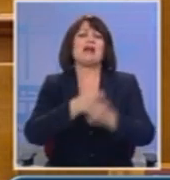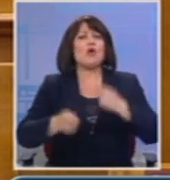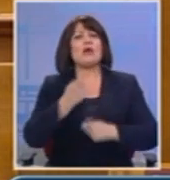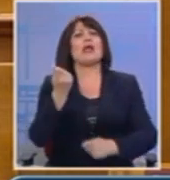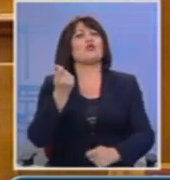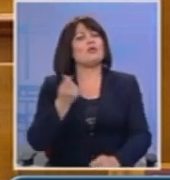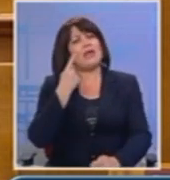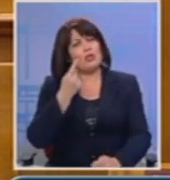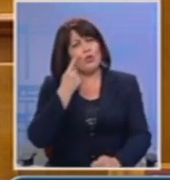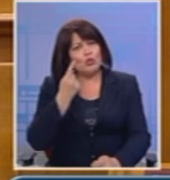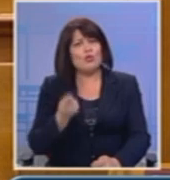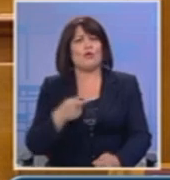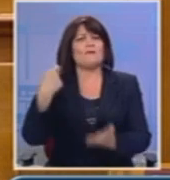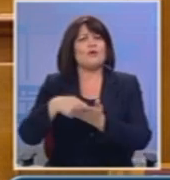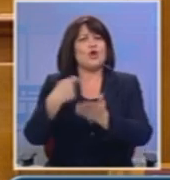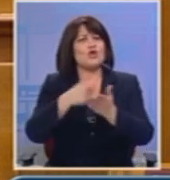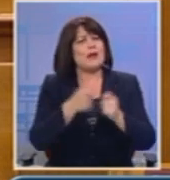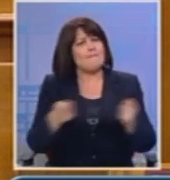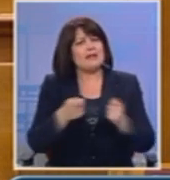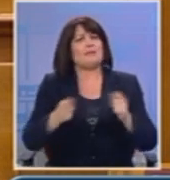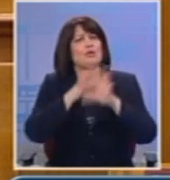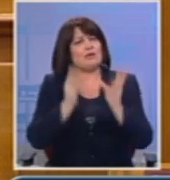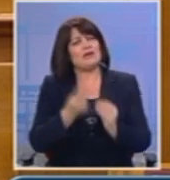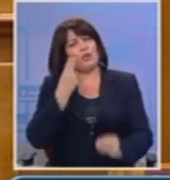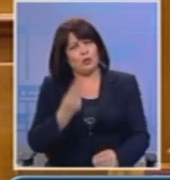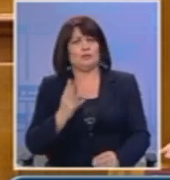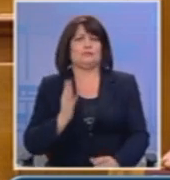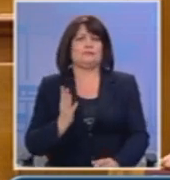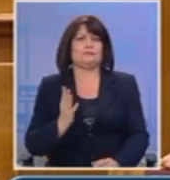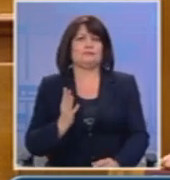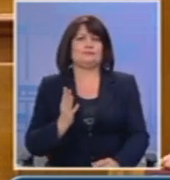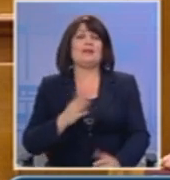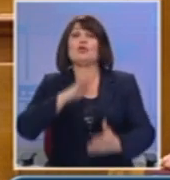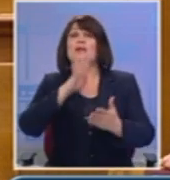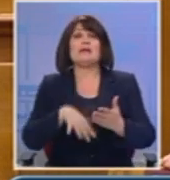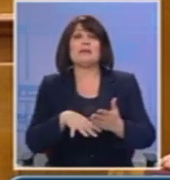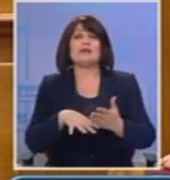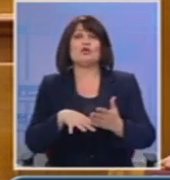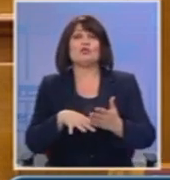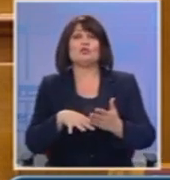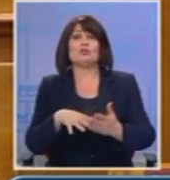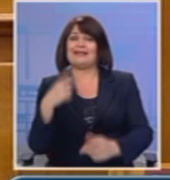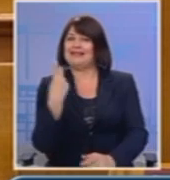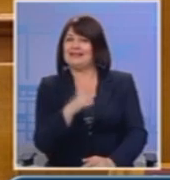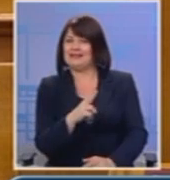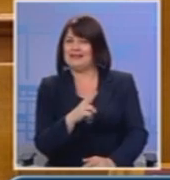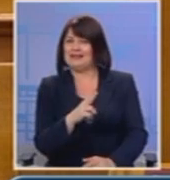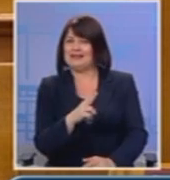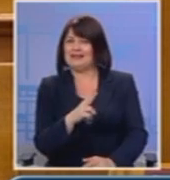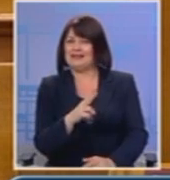οικονομία είδαμε τα φορολογικά μέτρα αυτό το κείμενο είναι για σας